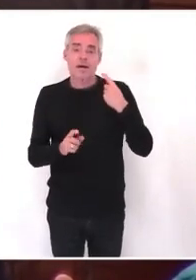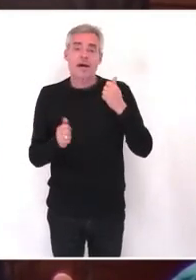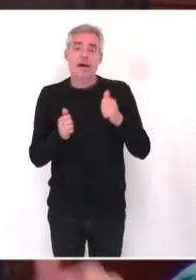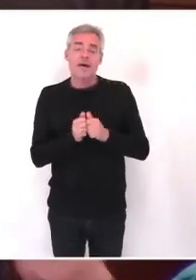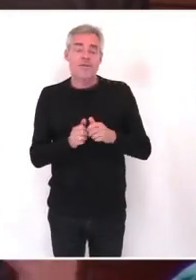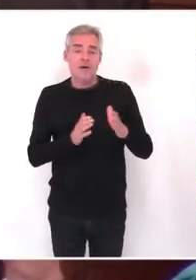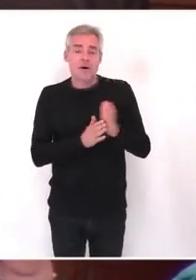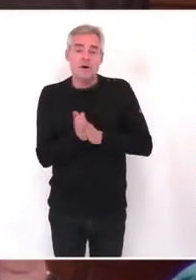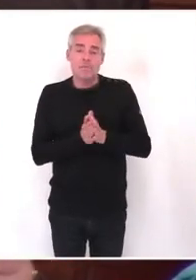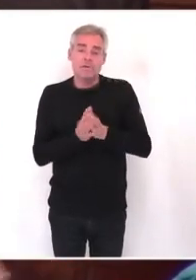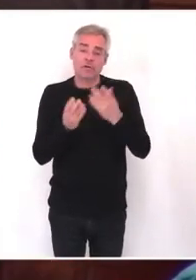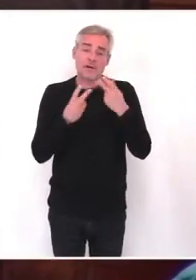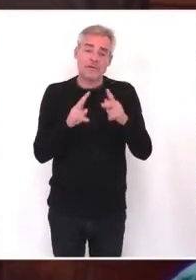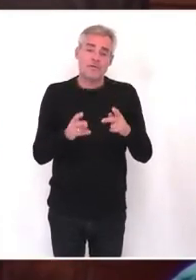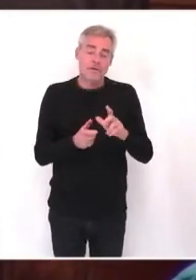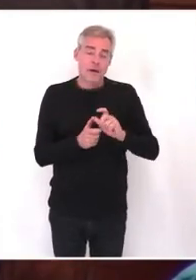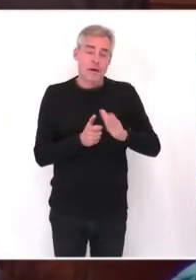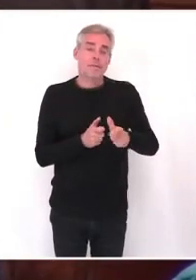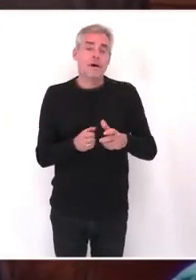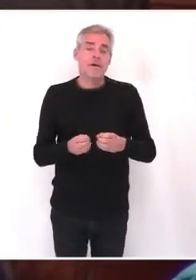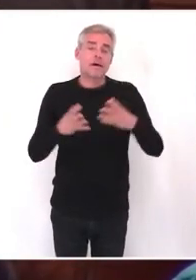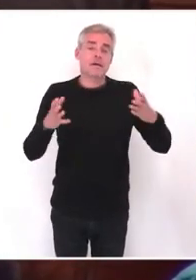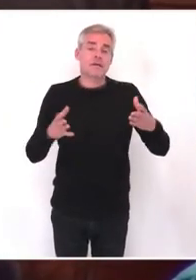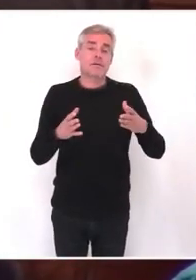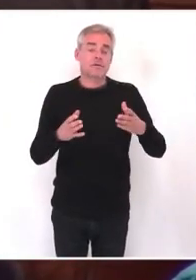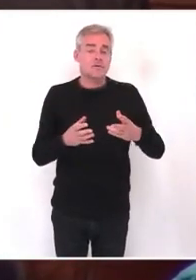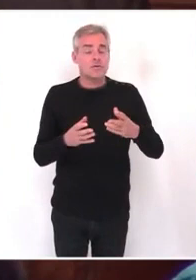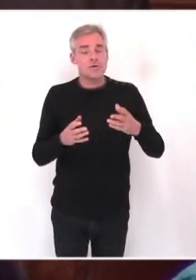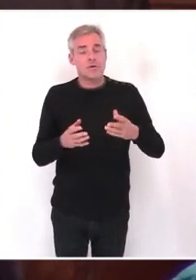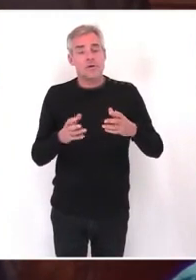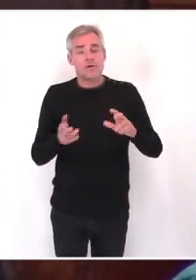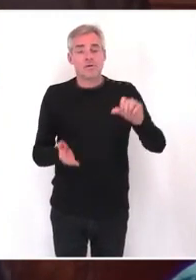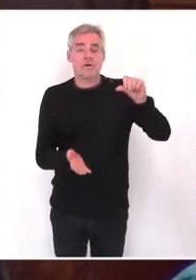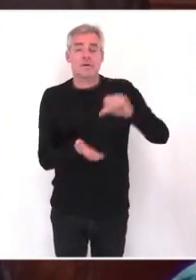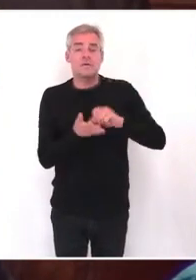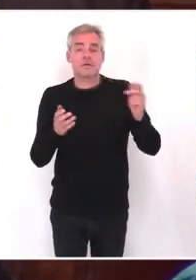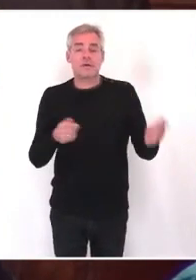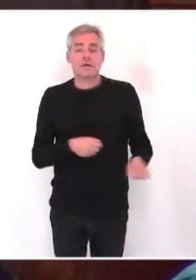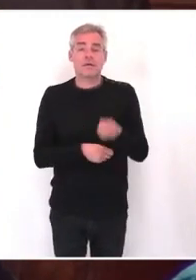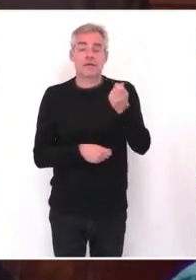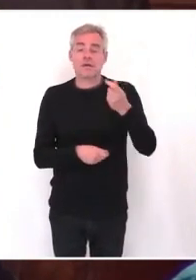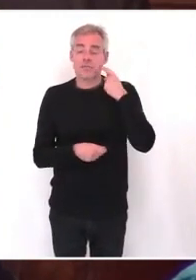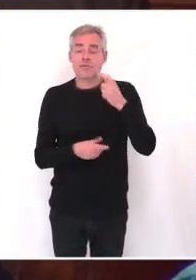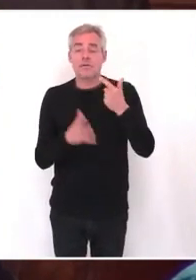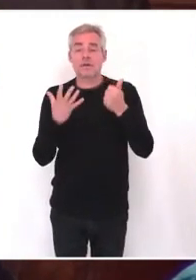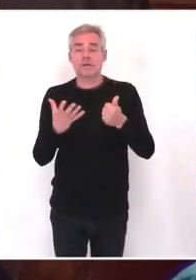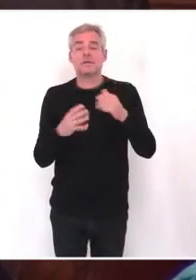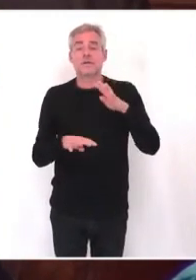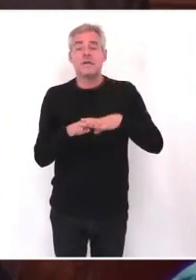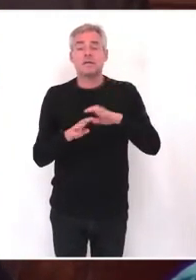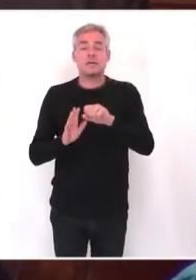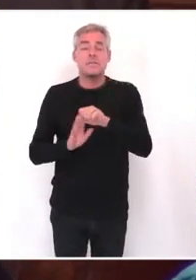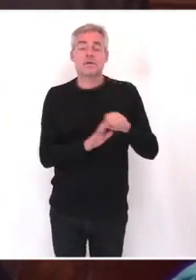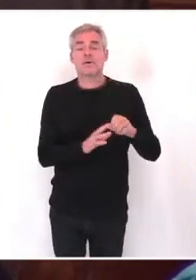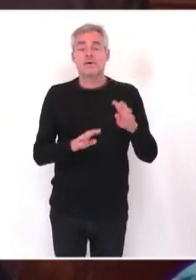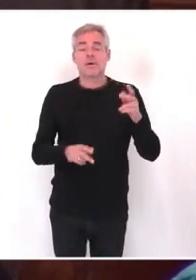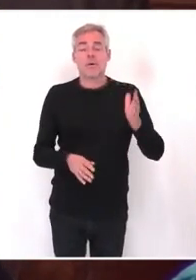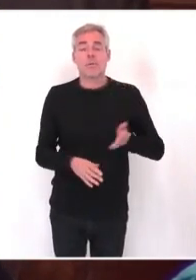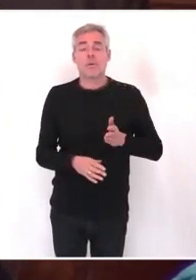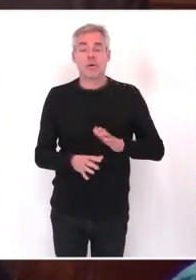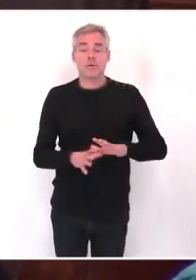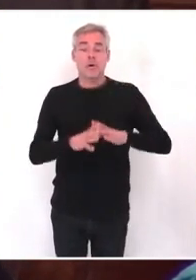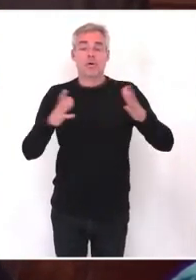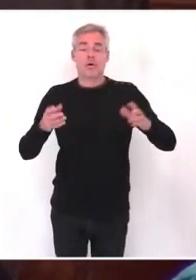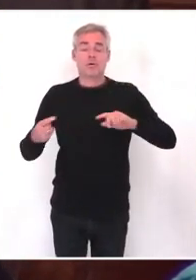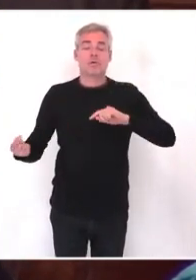une ambition municipale qui se traduit par l'extension de notre cité éducative aux 6 quartiers prioritaires bordelais. Cette grande